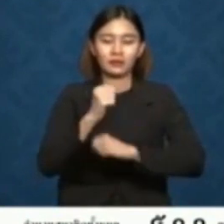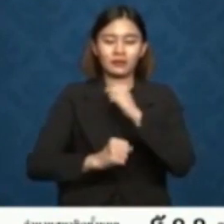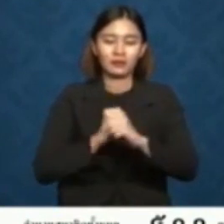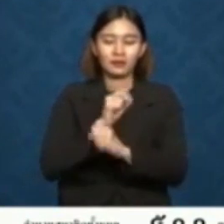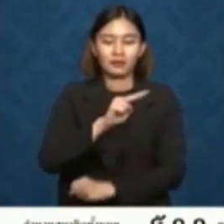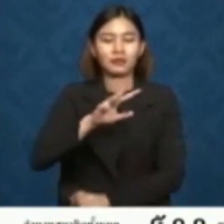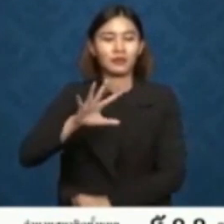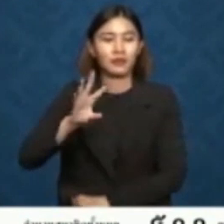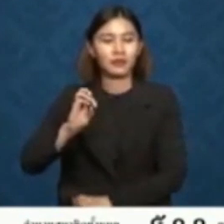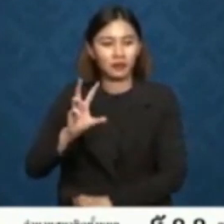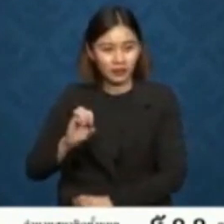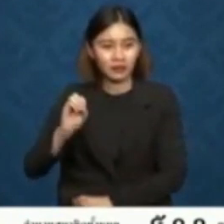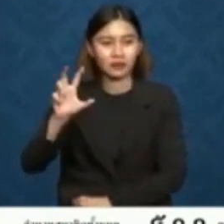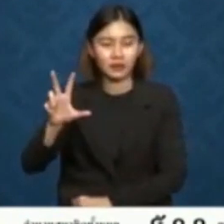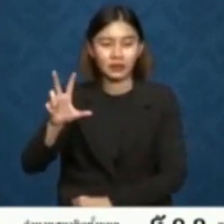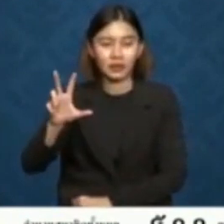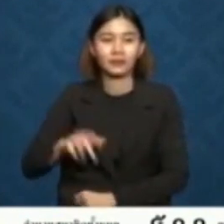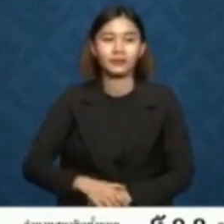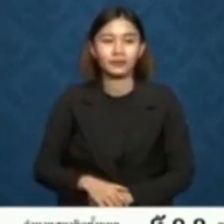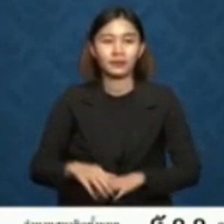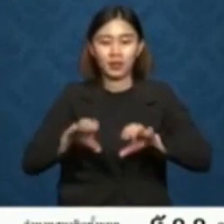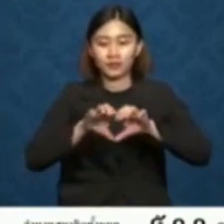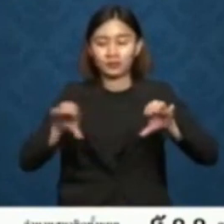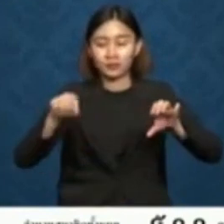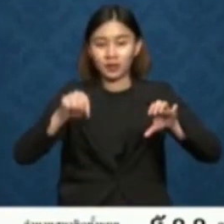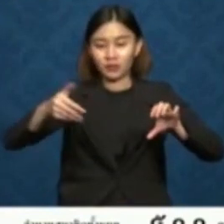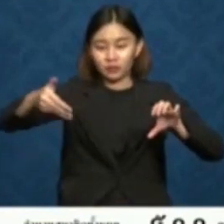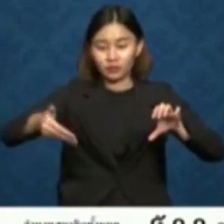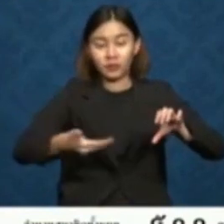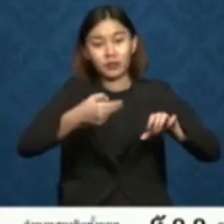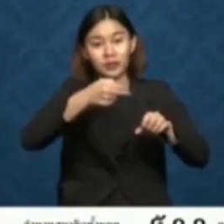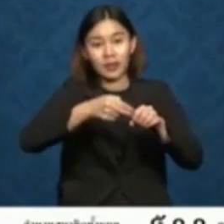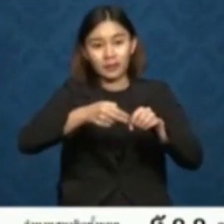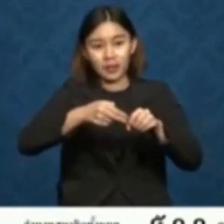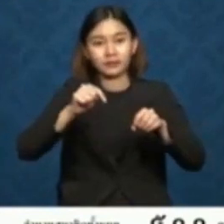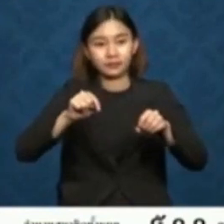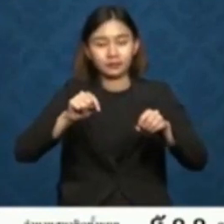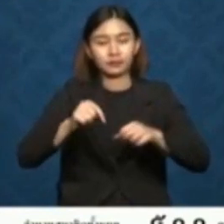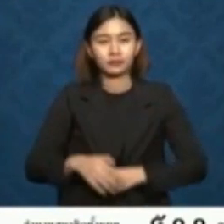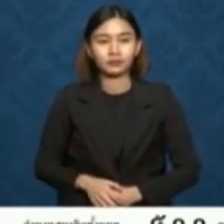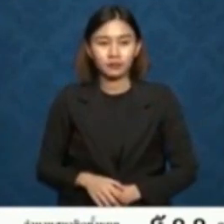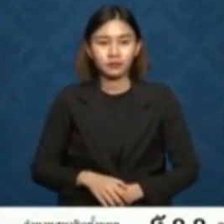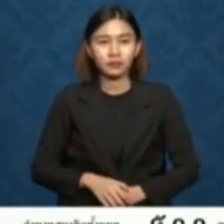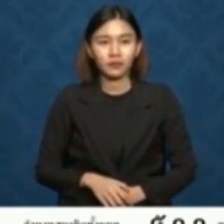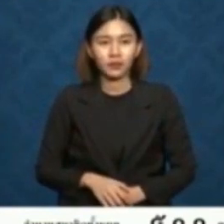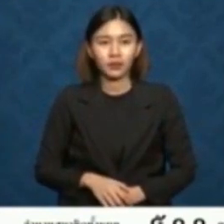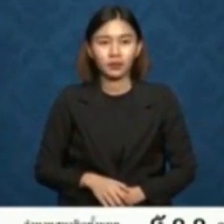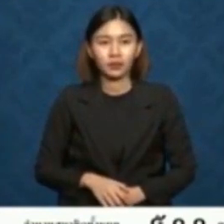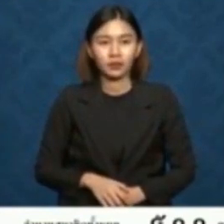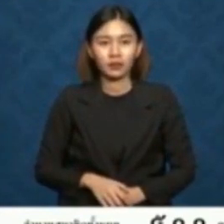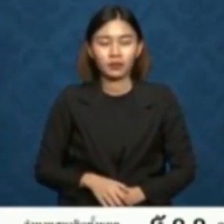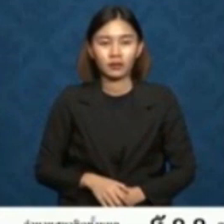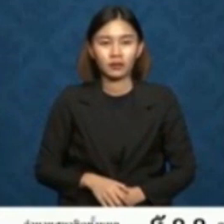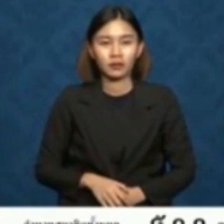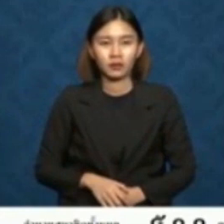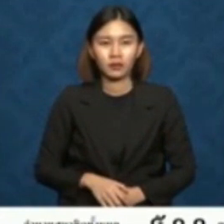เหตุการณ์ตัวอย่างครับในปี2553ครับท่านขุดเจาะน้ำมันครับ Deep Water Horizon ครับ